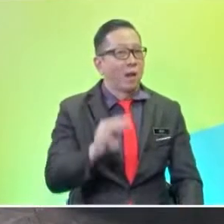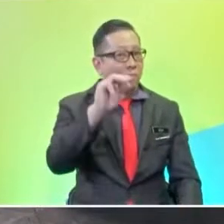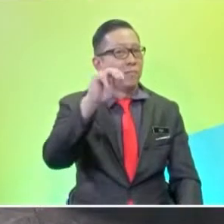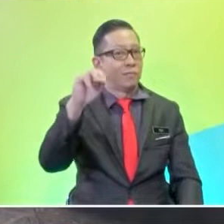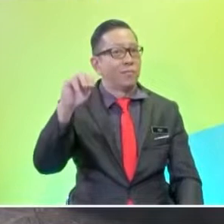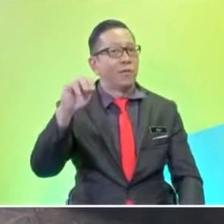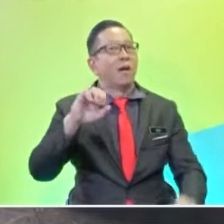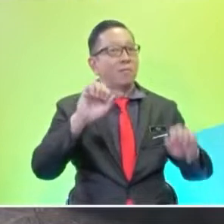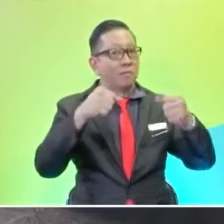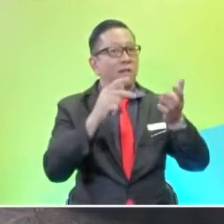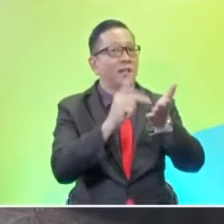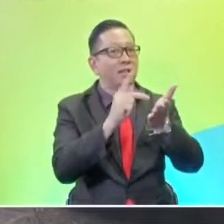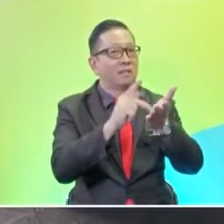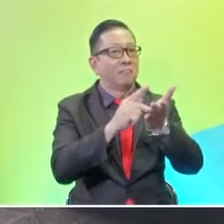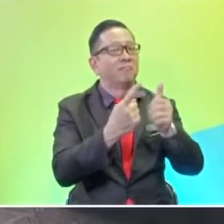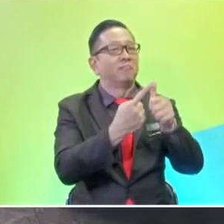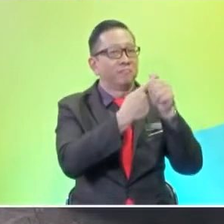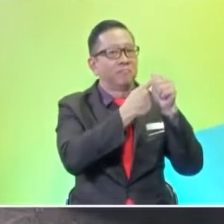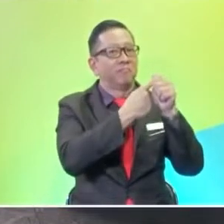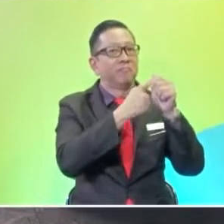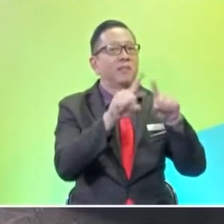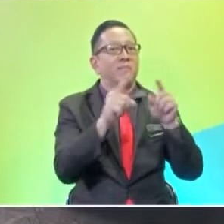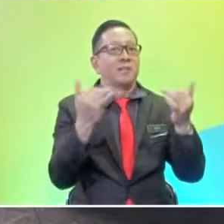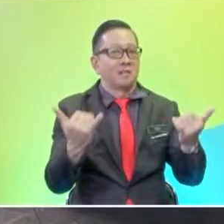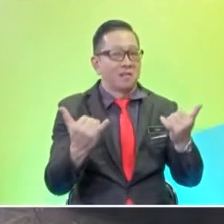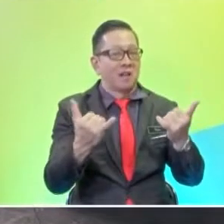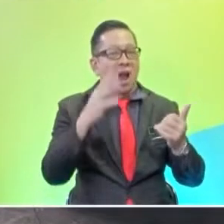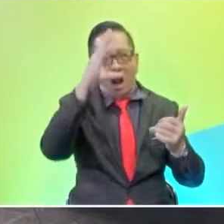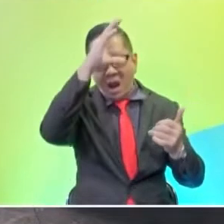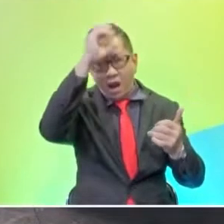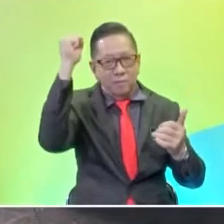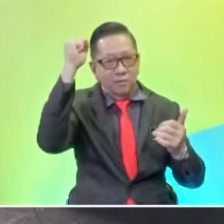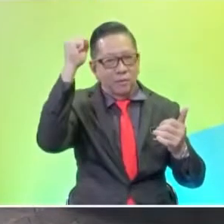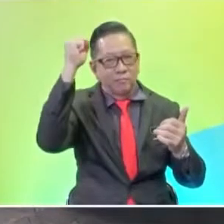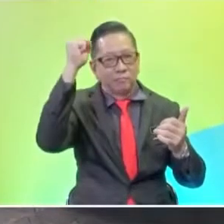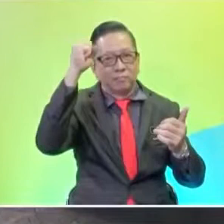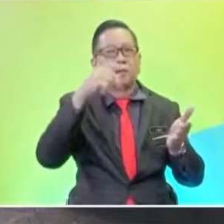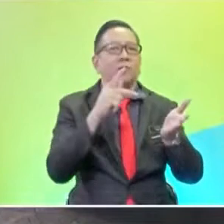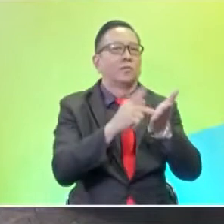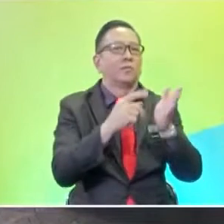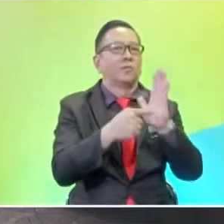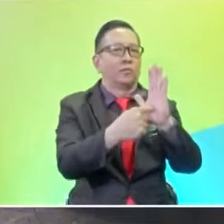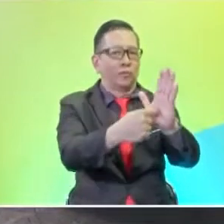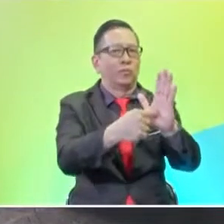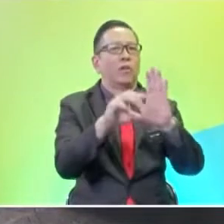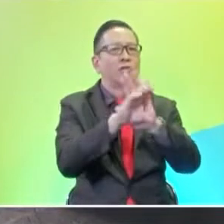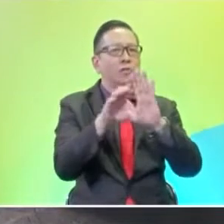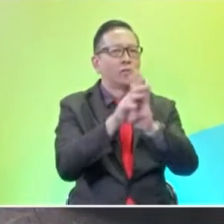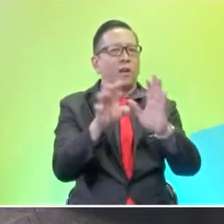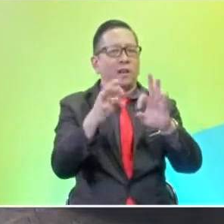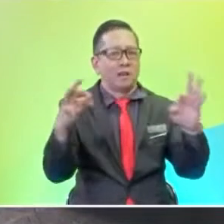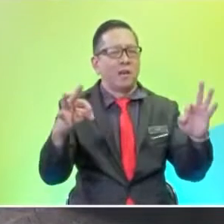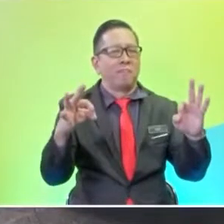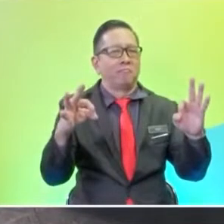dulu tapi sekarang kita tidak suruh Abang sound dulu Tuliskan contoh lagi ah contoh lain ayat matematika